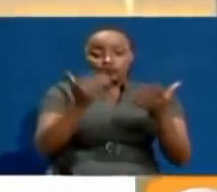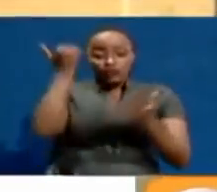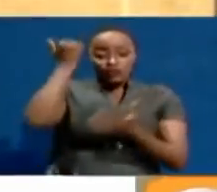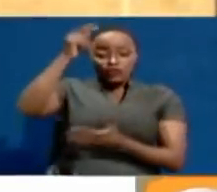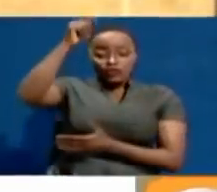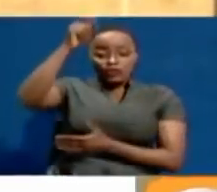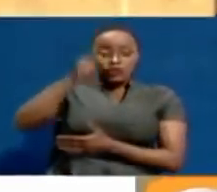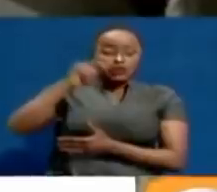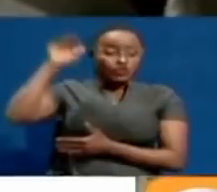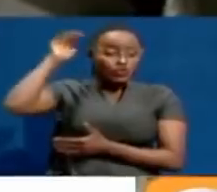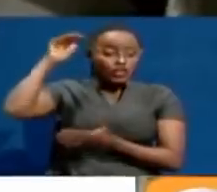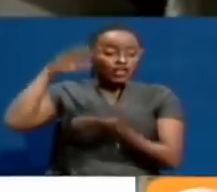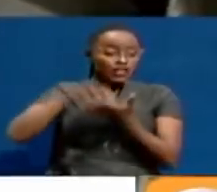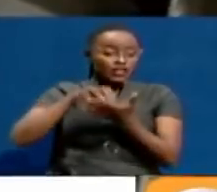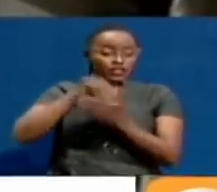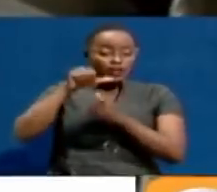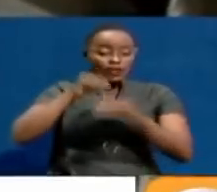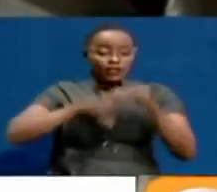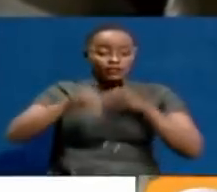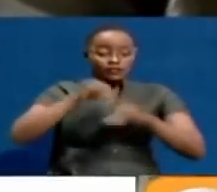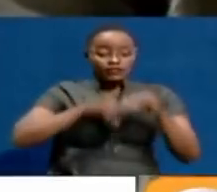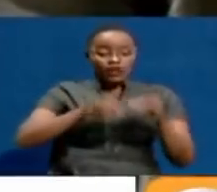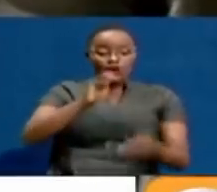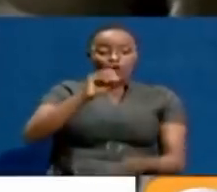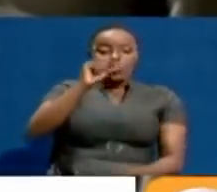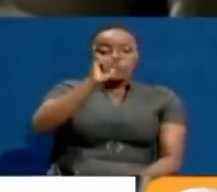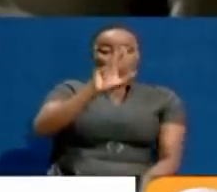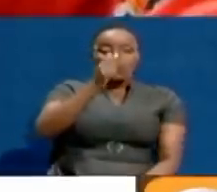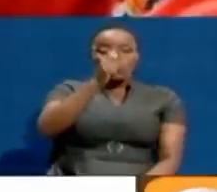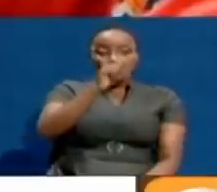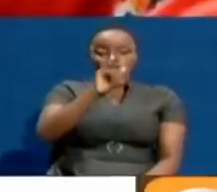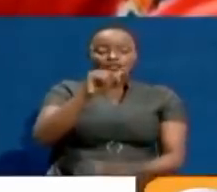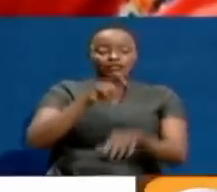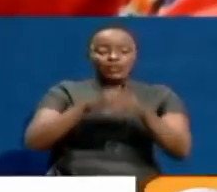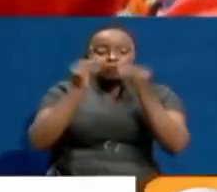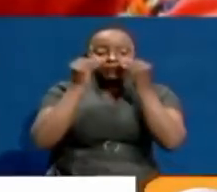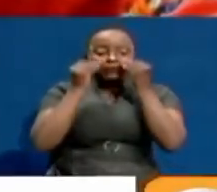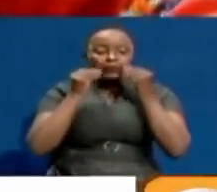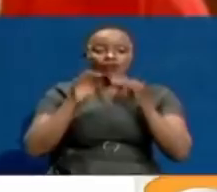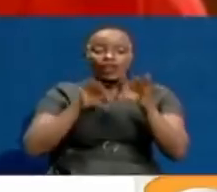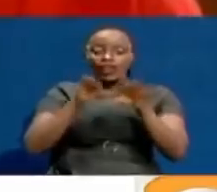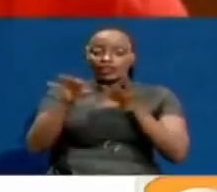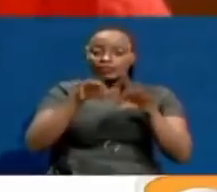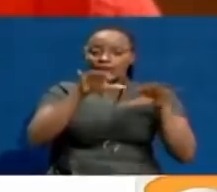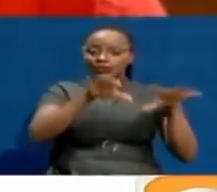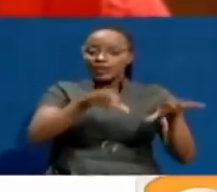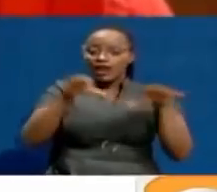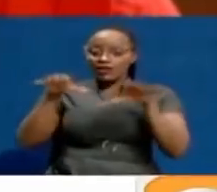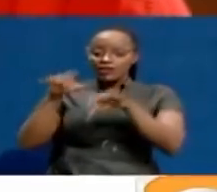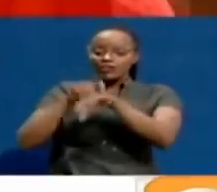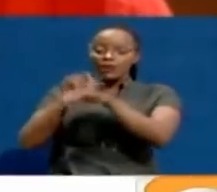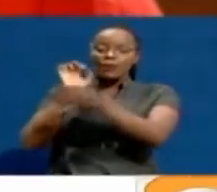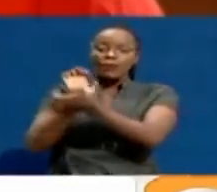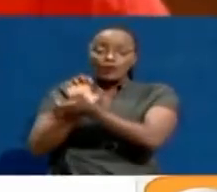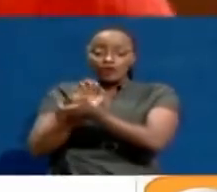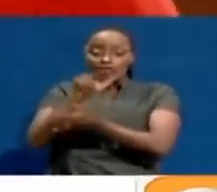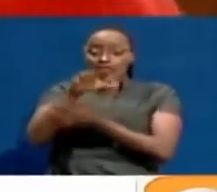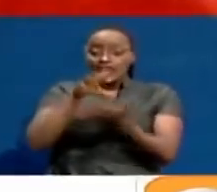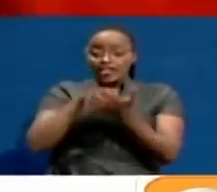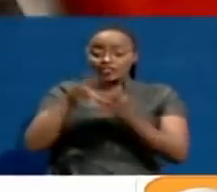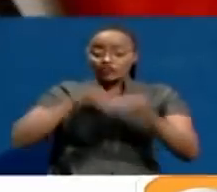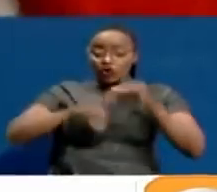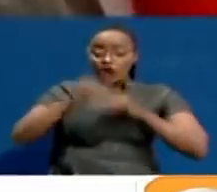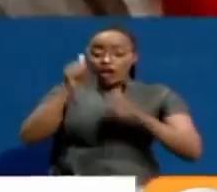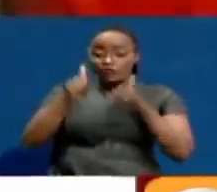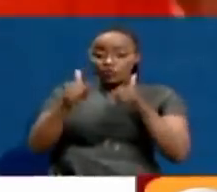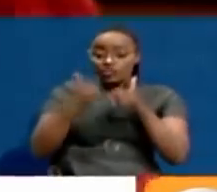hakimu mkuu wa kusikiza kesi za ufisadi Douglas Ogoti alipotiririkwa na machozi akielezea madhila yake kizuizini. Katika kesi ya